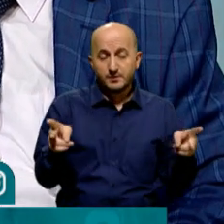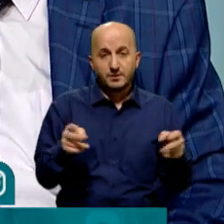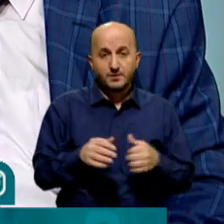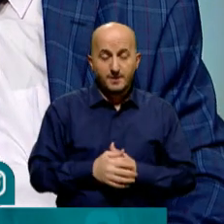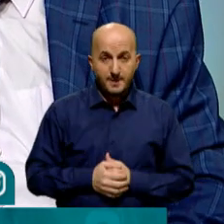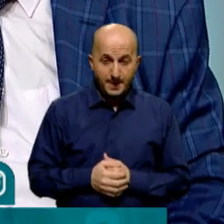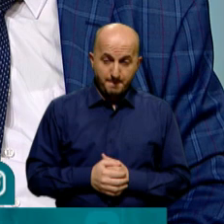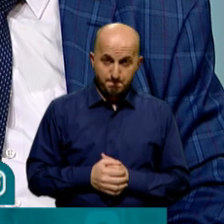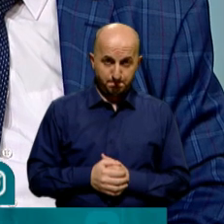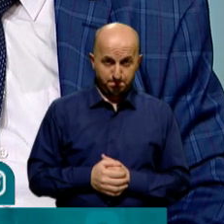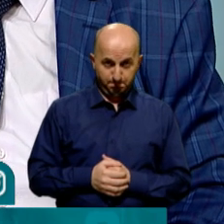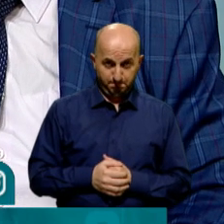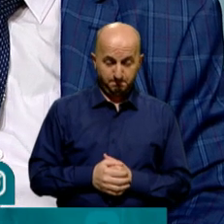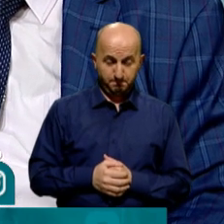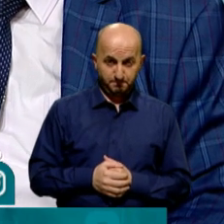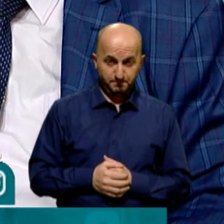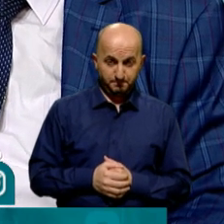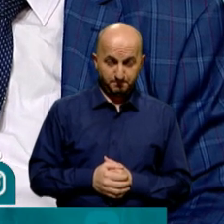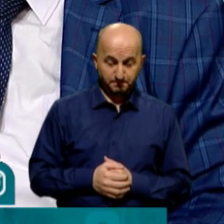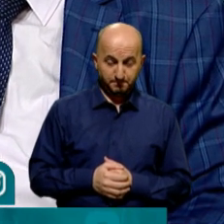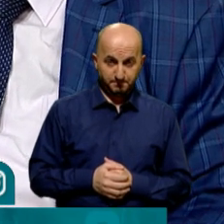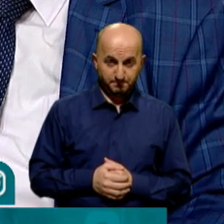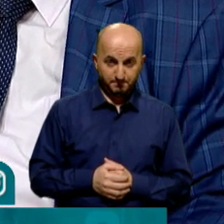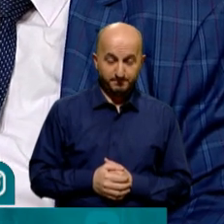Mesela şöyle dediyse,